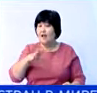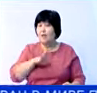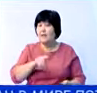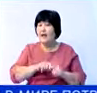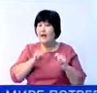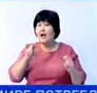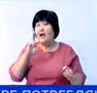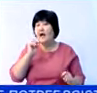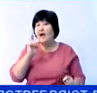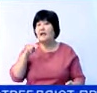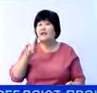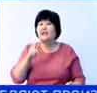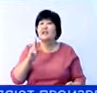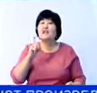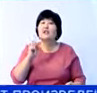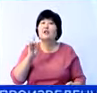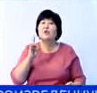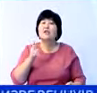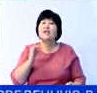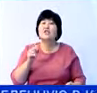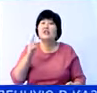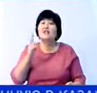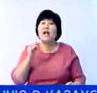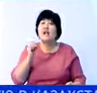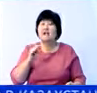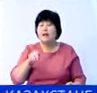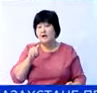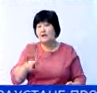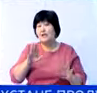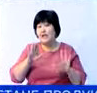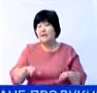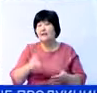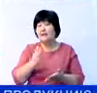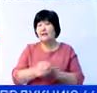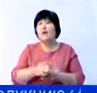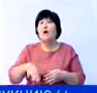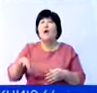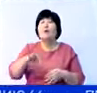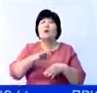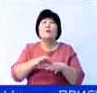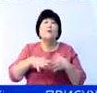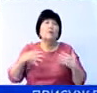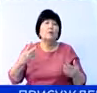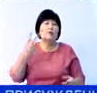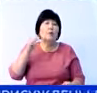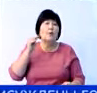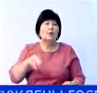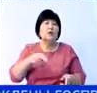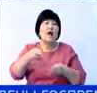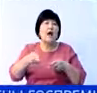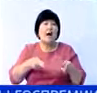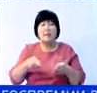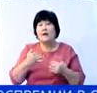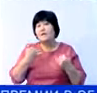открыт кардиохирургический центр. С тех пор в кардиохирургическом центре региона проведено более 2000 операций.